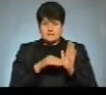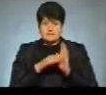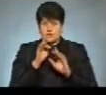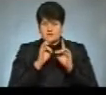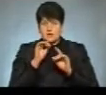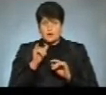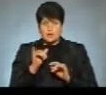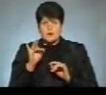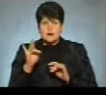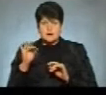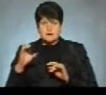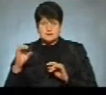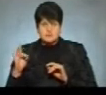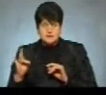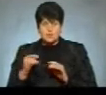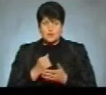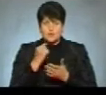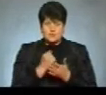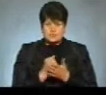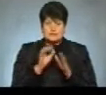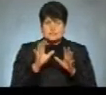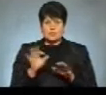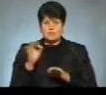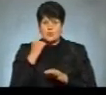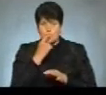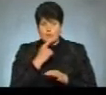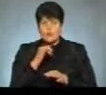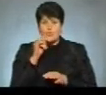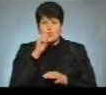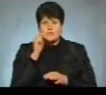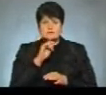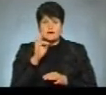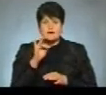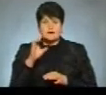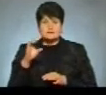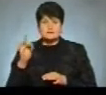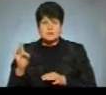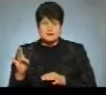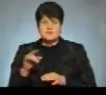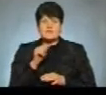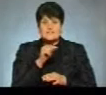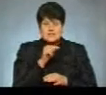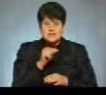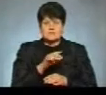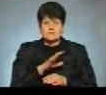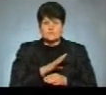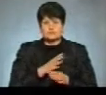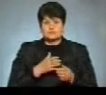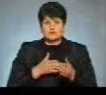Рада УРСР ухвалила закон про мови Української РСР. Фактично він діяв